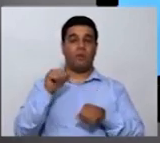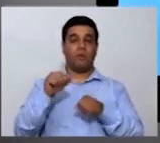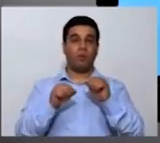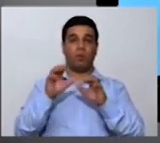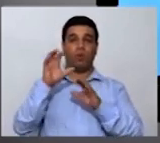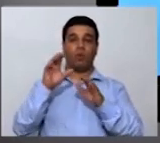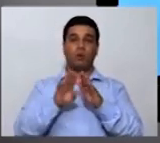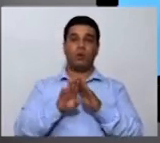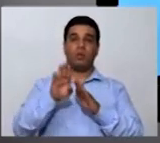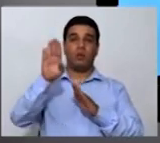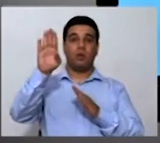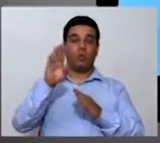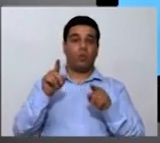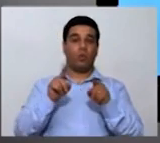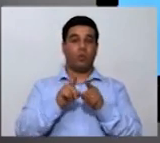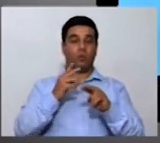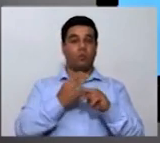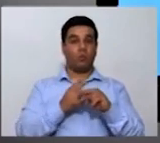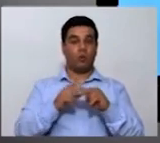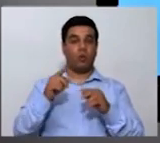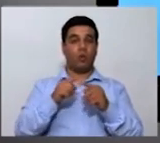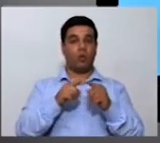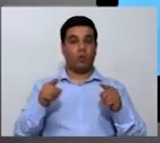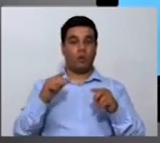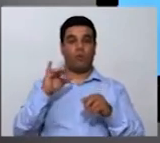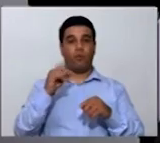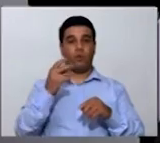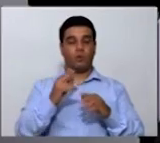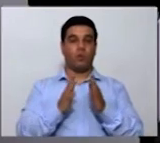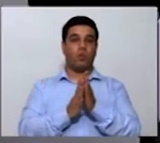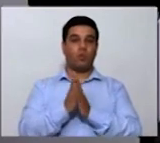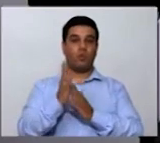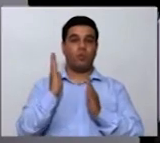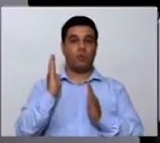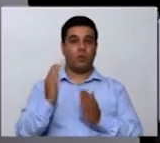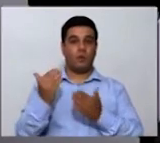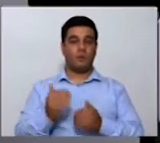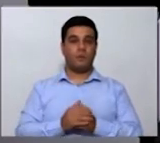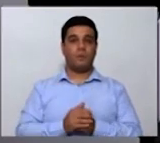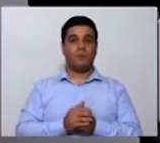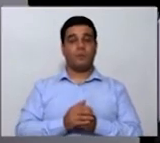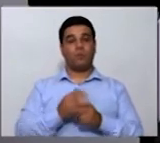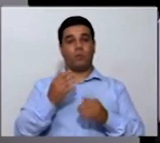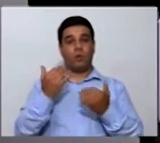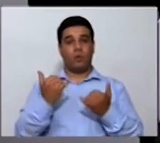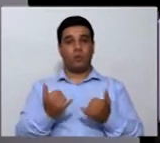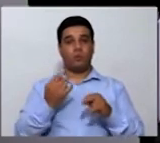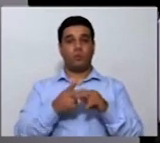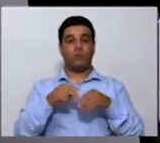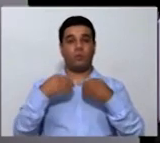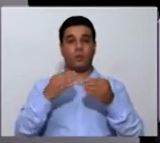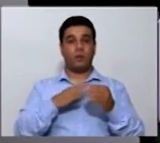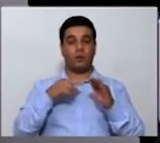toqqa chiqayotganga o'xshasa, demak, bu oraliqda funksiya o'suvchi bo'ladi. Endi bu